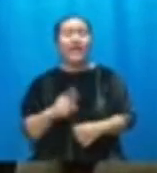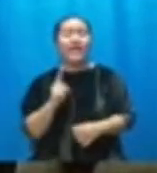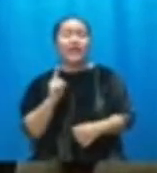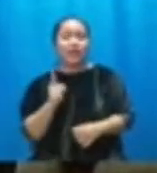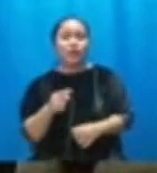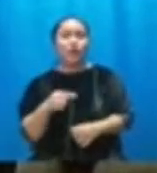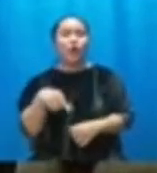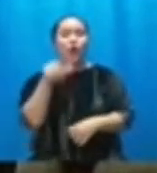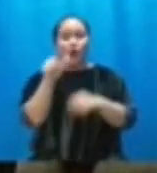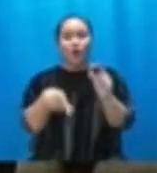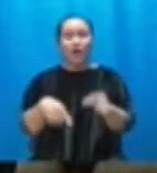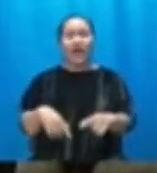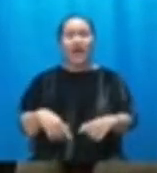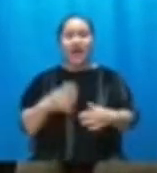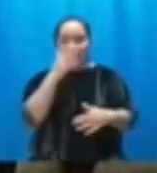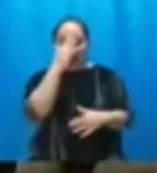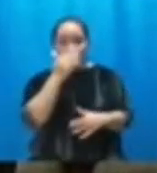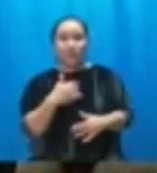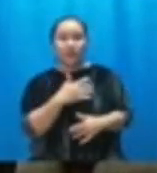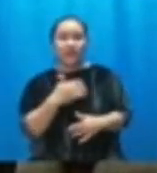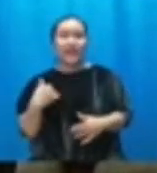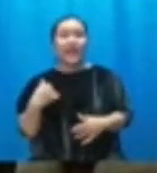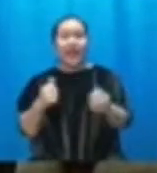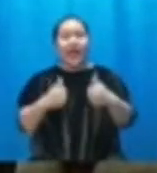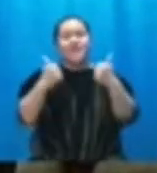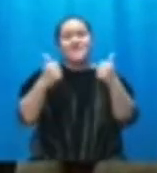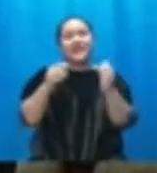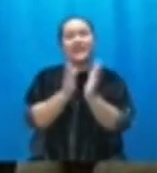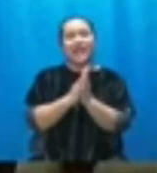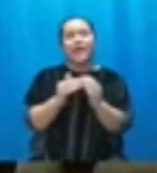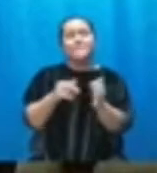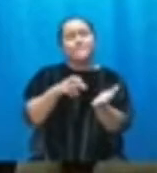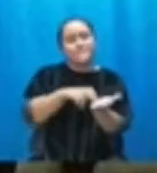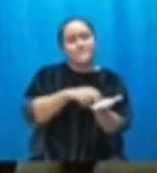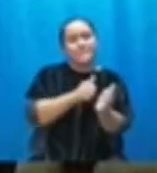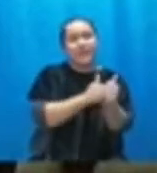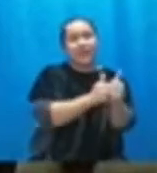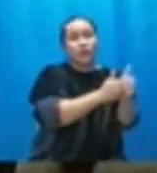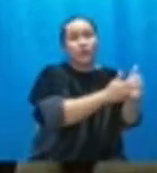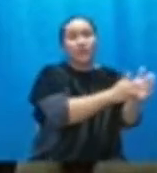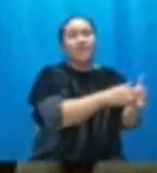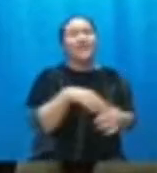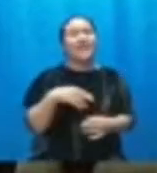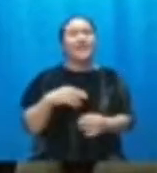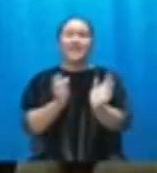hebat orang Katolik yang sungguh-sungguh mengikuti Yesus Kristus